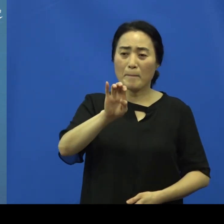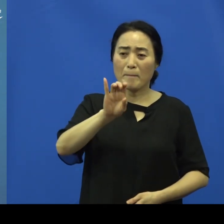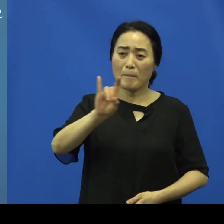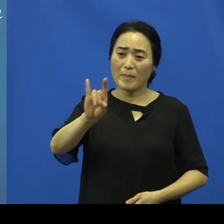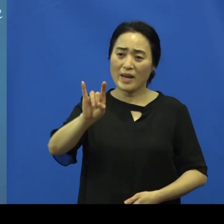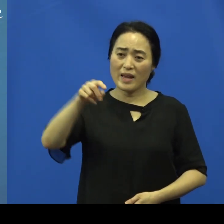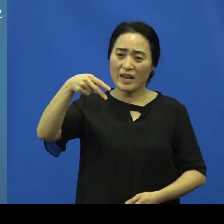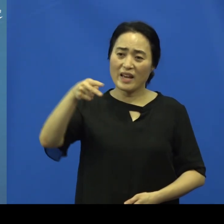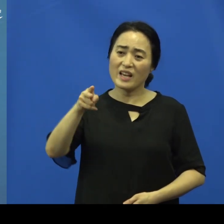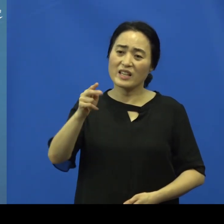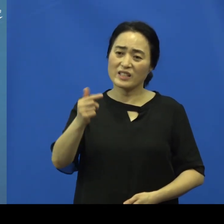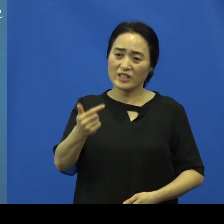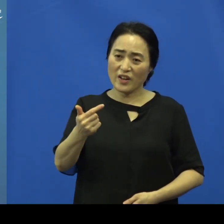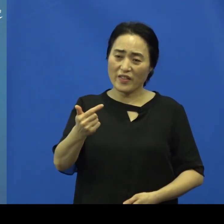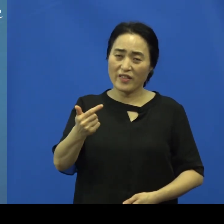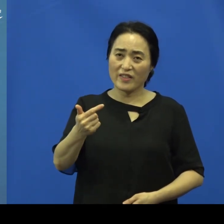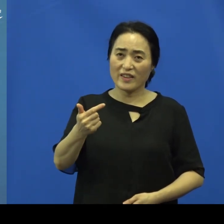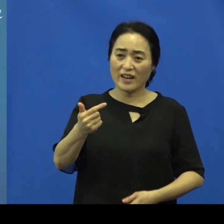컴패션이지만 그러나